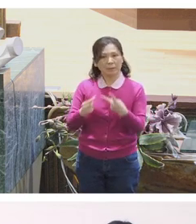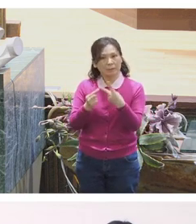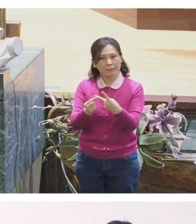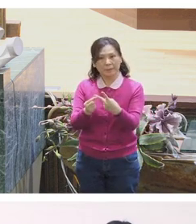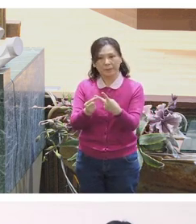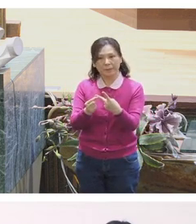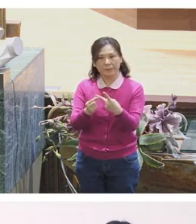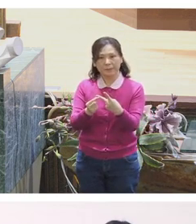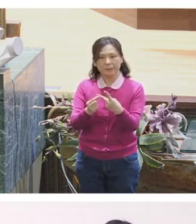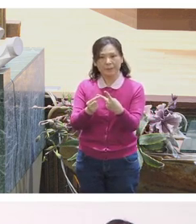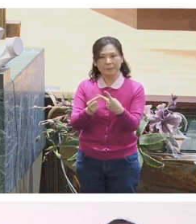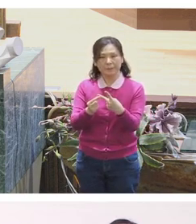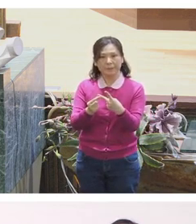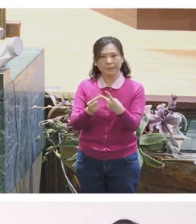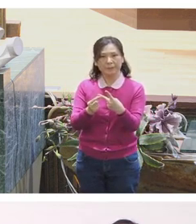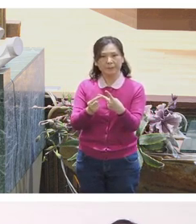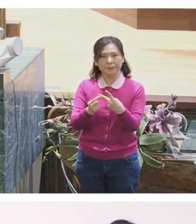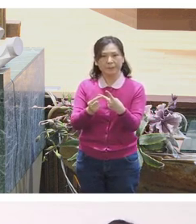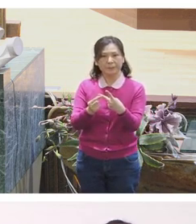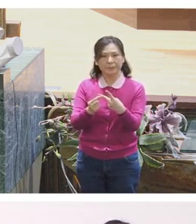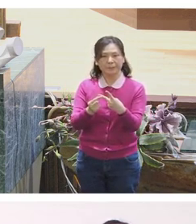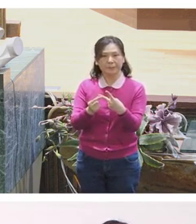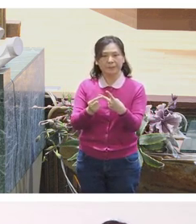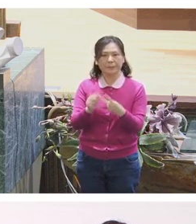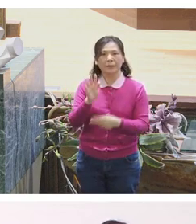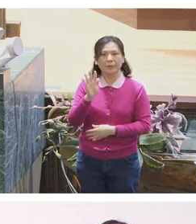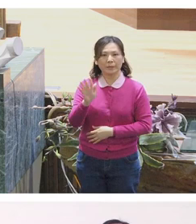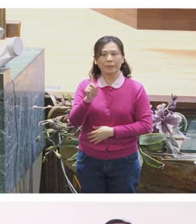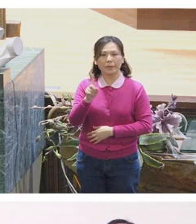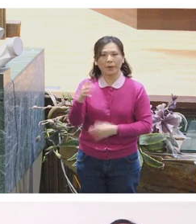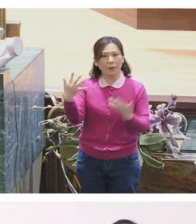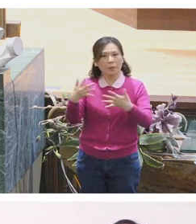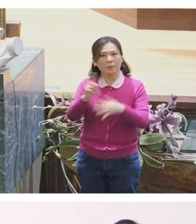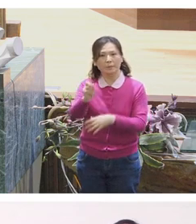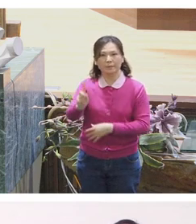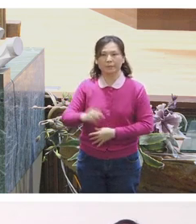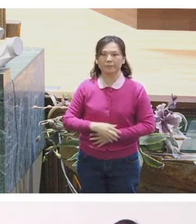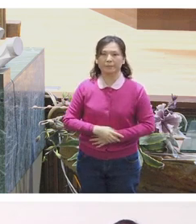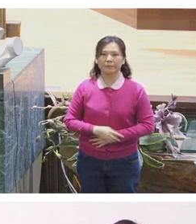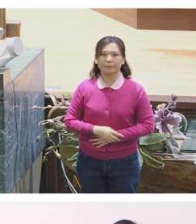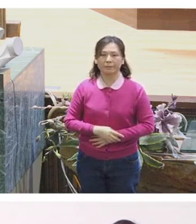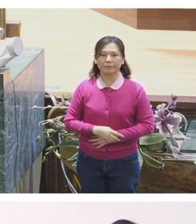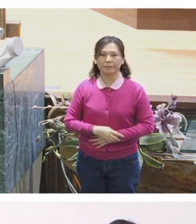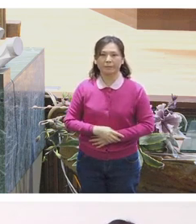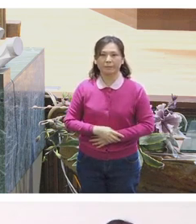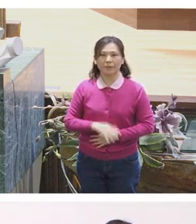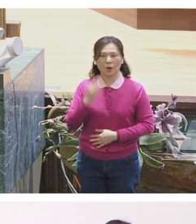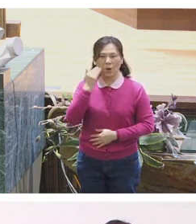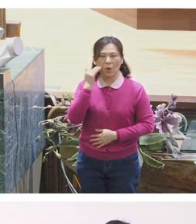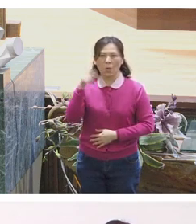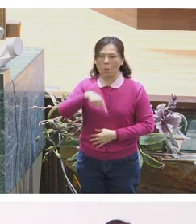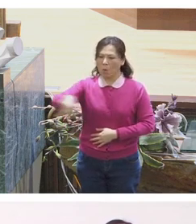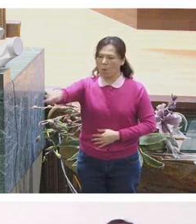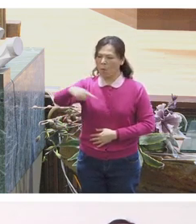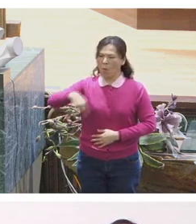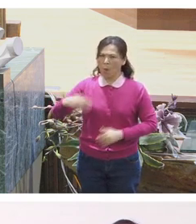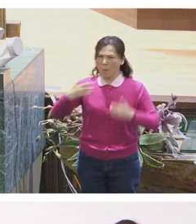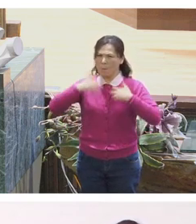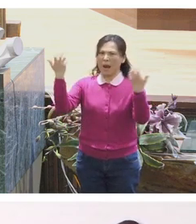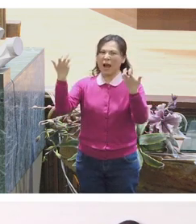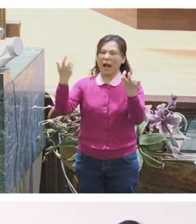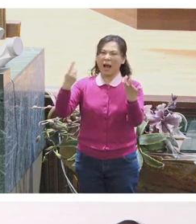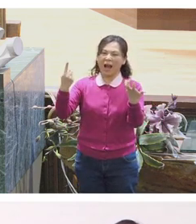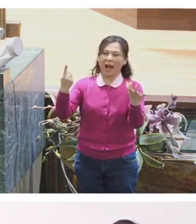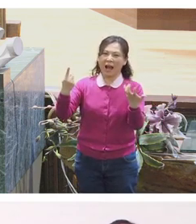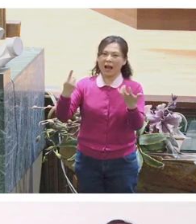个就是确实是有一个问题，就是如果他的这个愤怒情绪值不